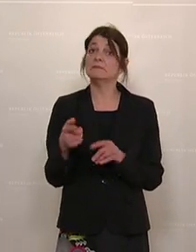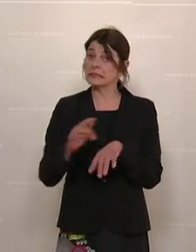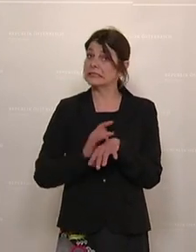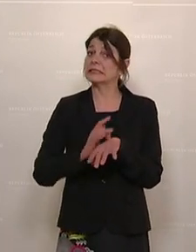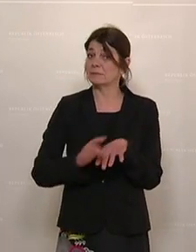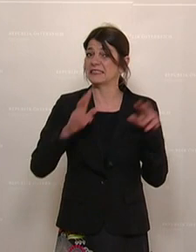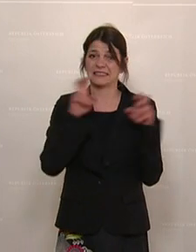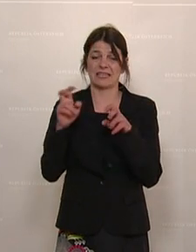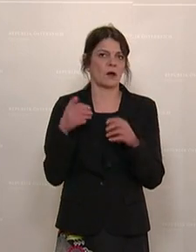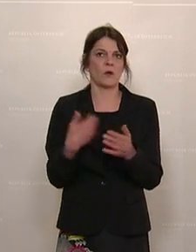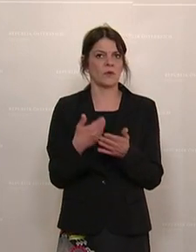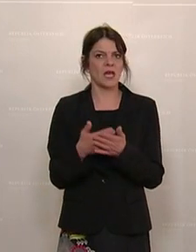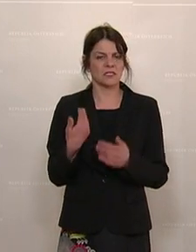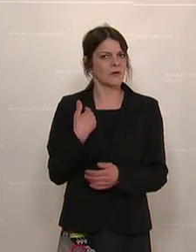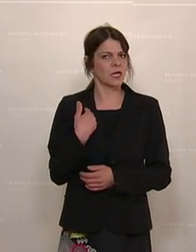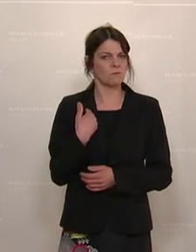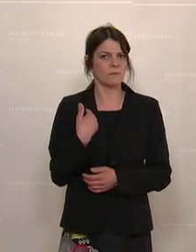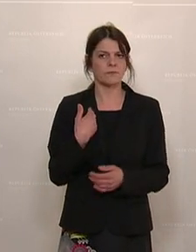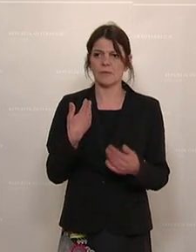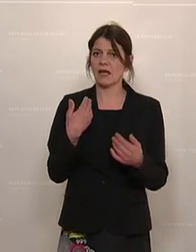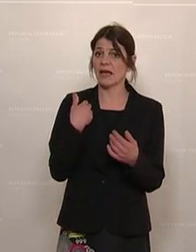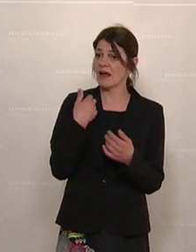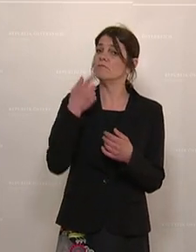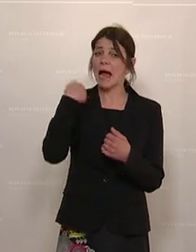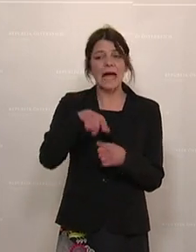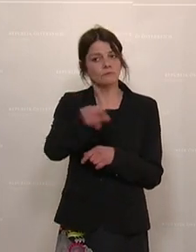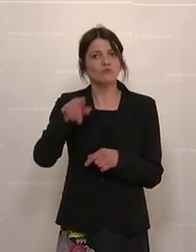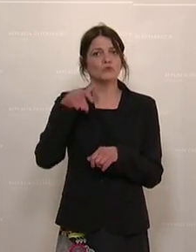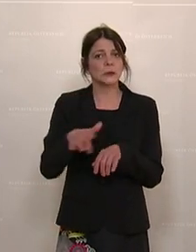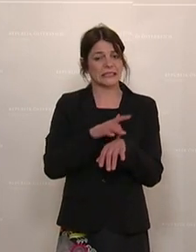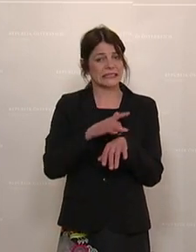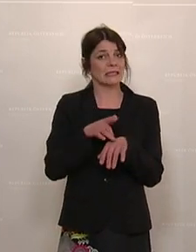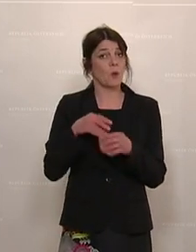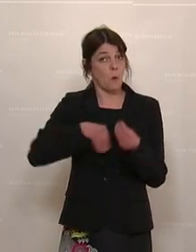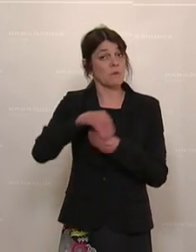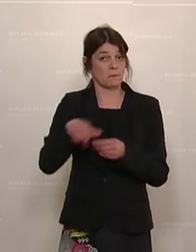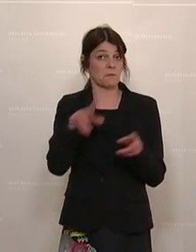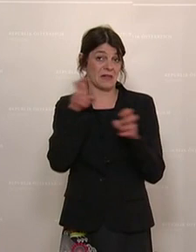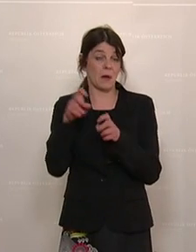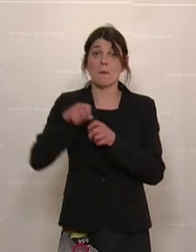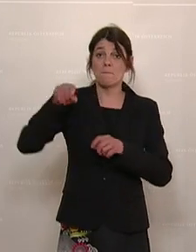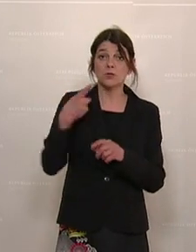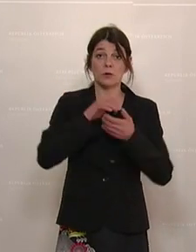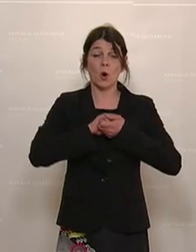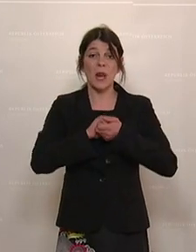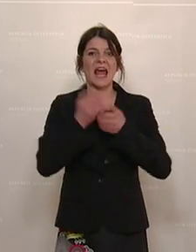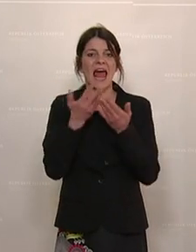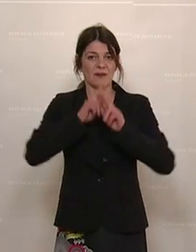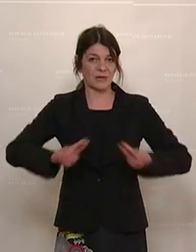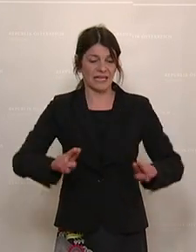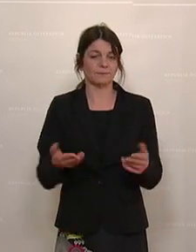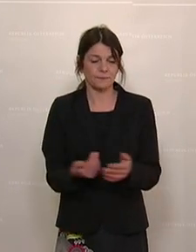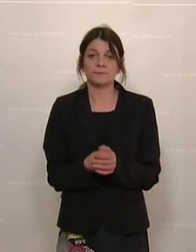thema ist und ich würde niemand absprechen mit diesem thema sensibel umgehen zu wollen insbesondere den kollegen leichtfried nicht aber